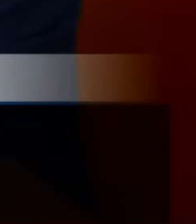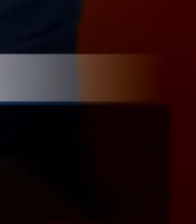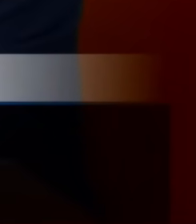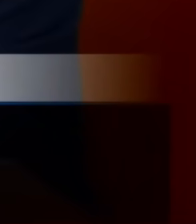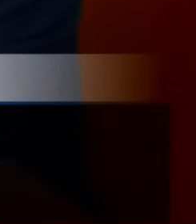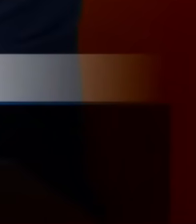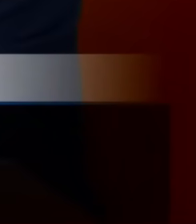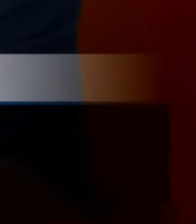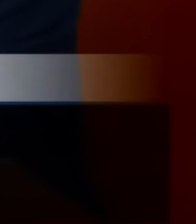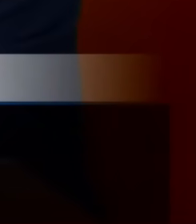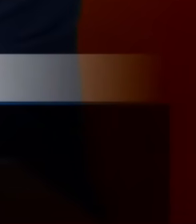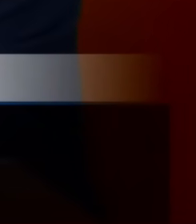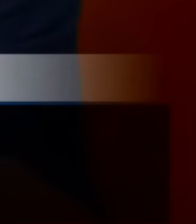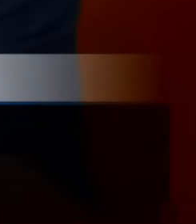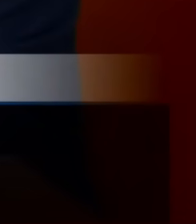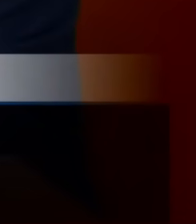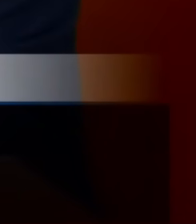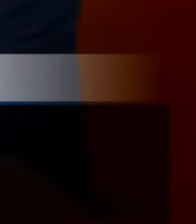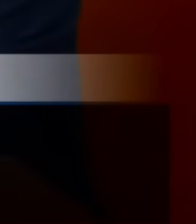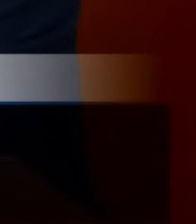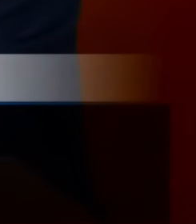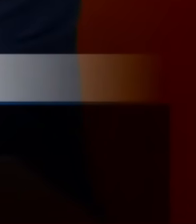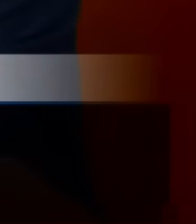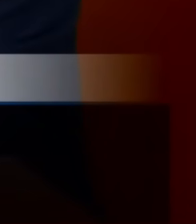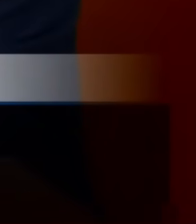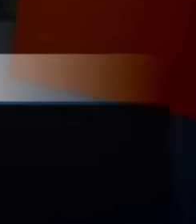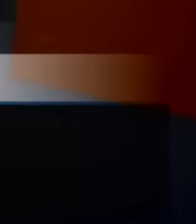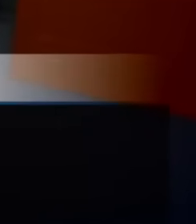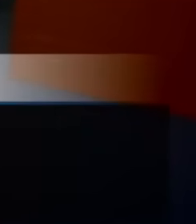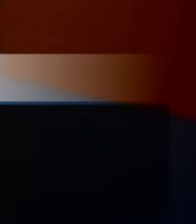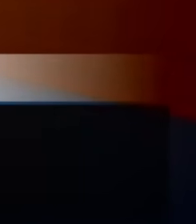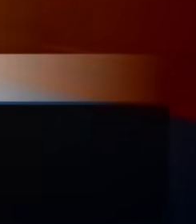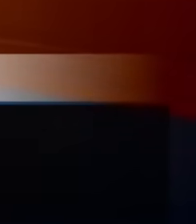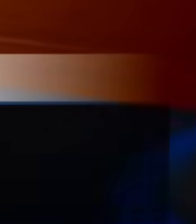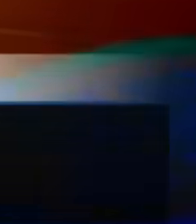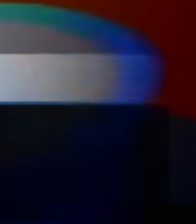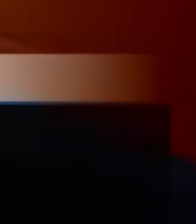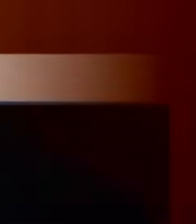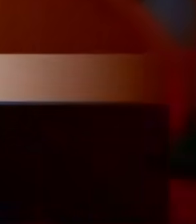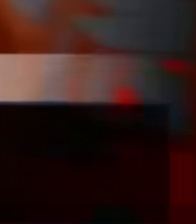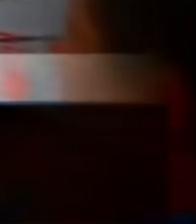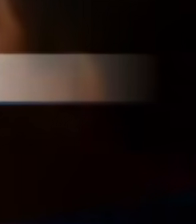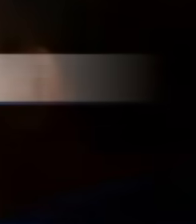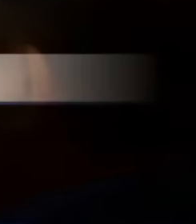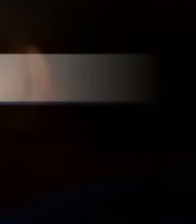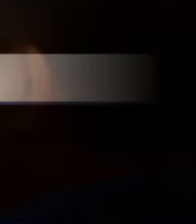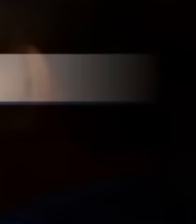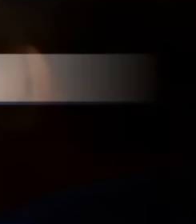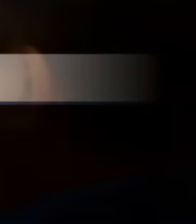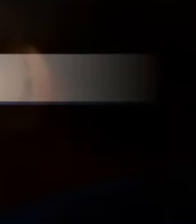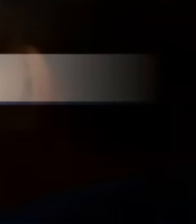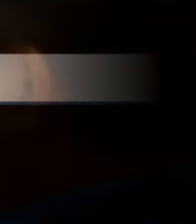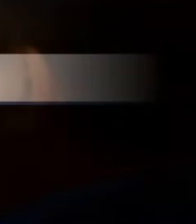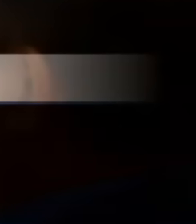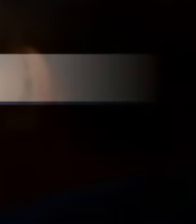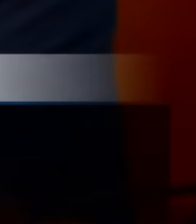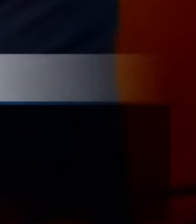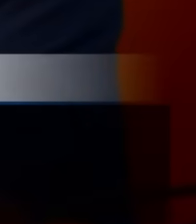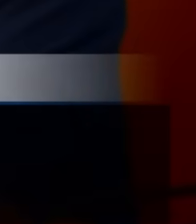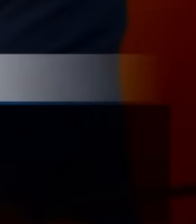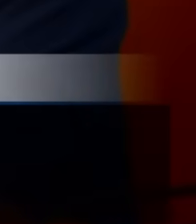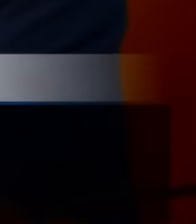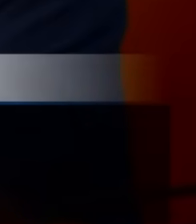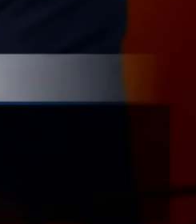지지가 되게 적은 이야기를 하셨기 때문에 아마 당대표도 자신감을 가지고 이상민 의원의